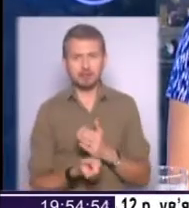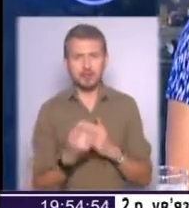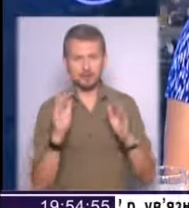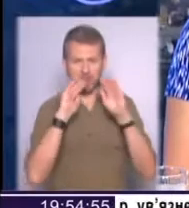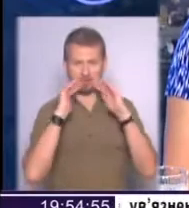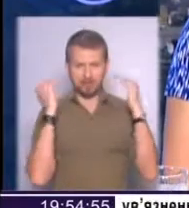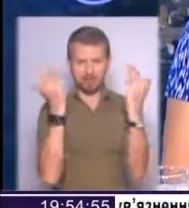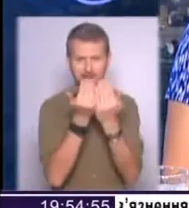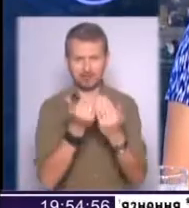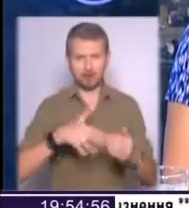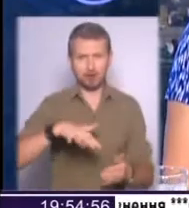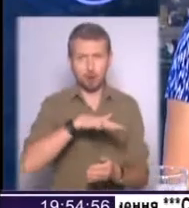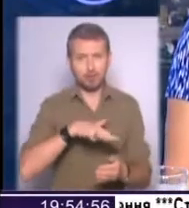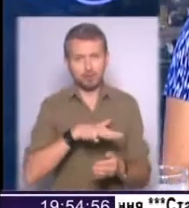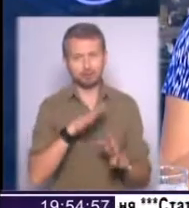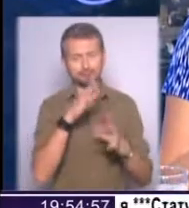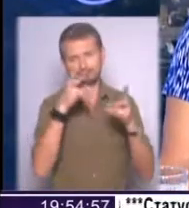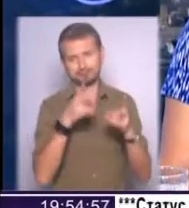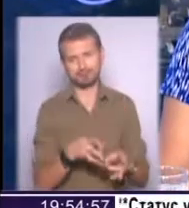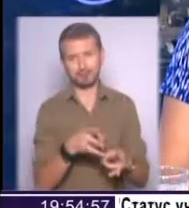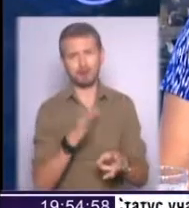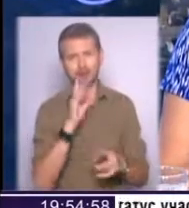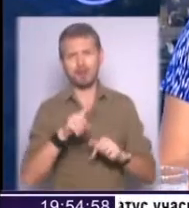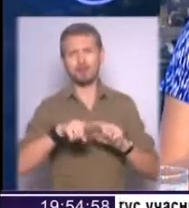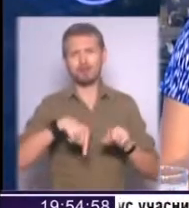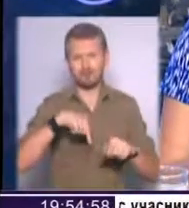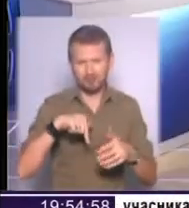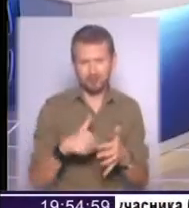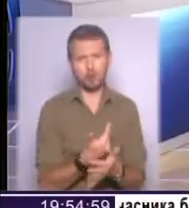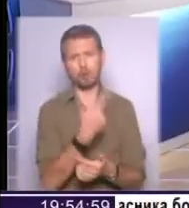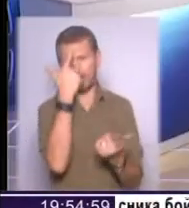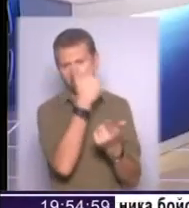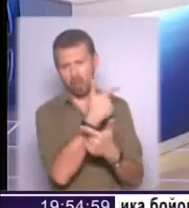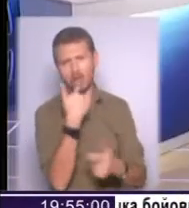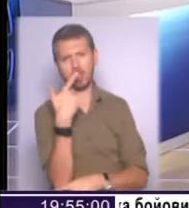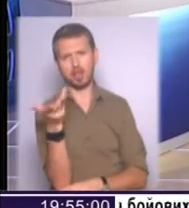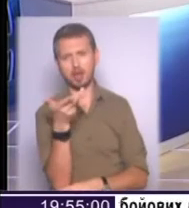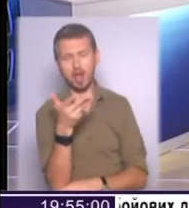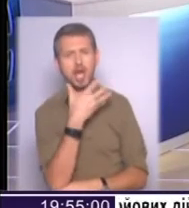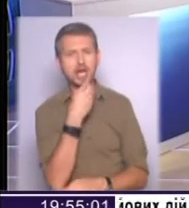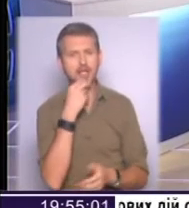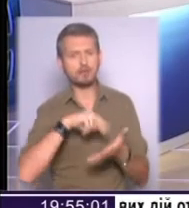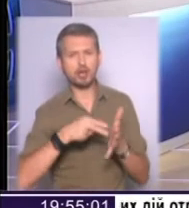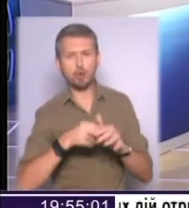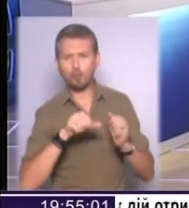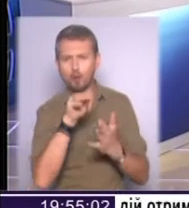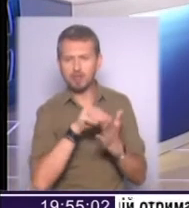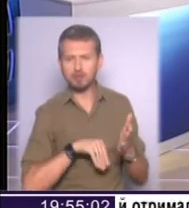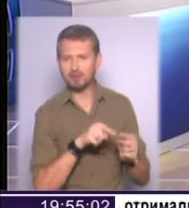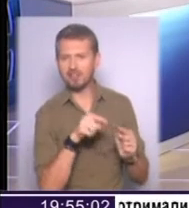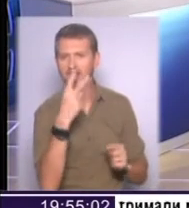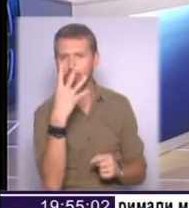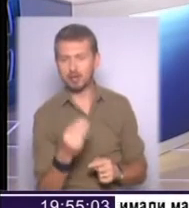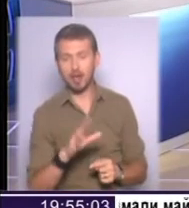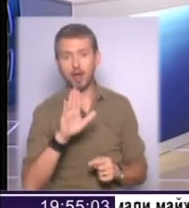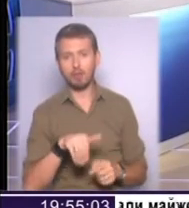середовищах, вони приречені. Це будуть чергові декларації. Знаєте, красиву стратегію можна написати за 2 дні, і вона буде далі